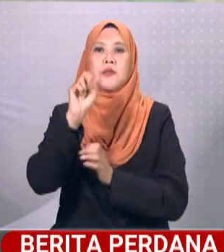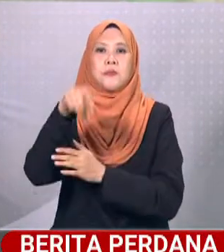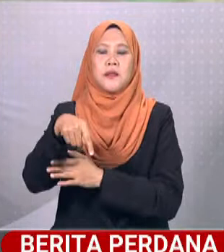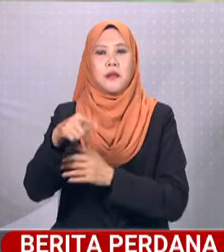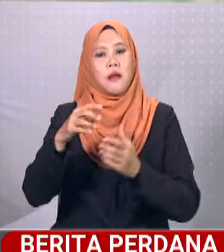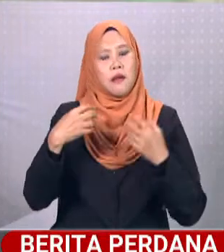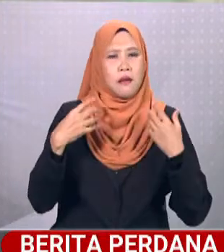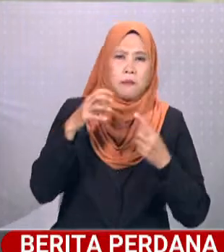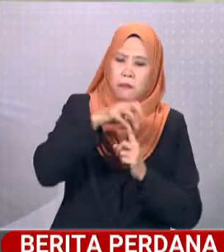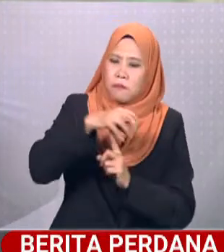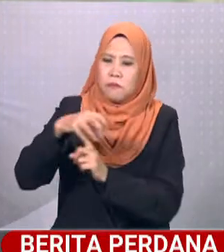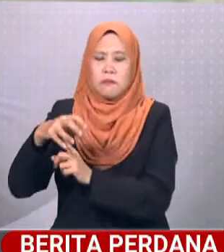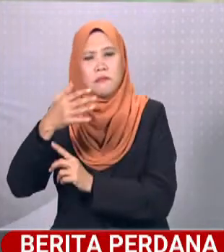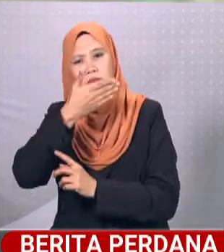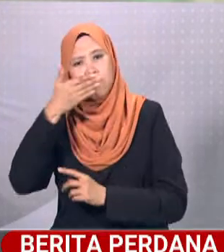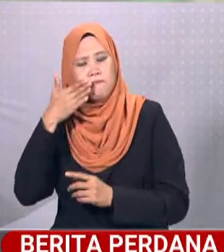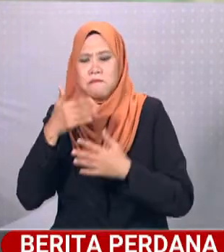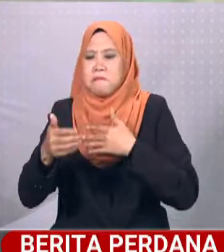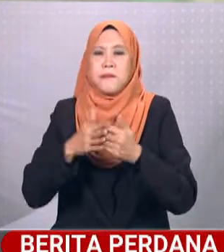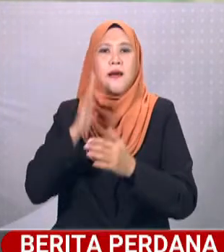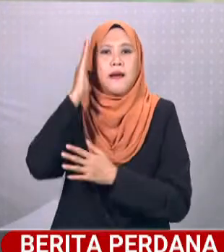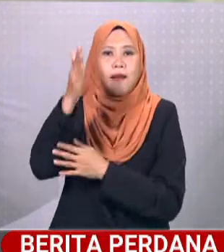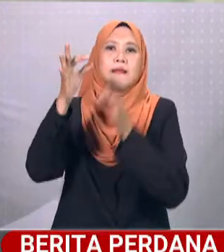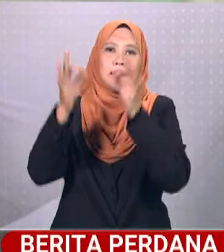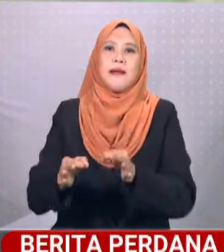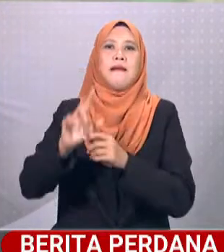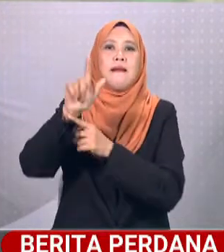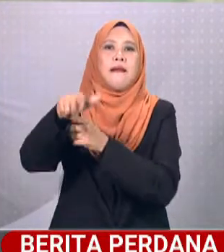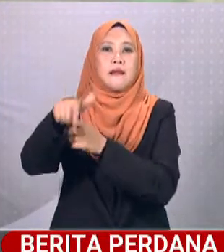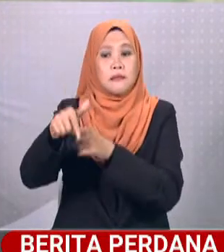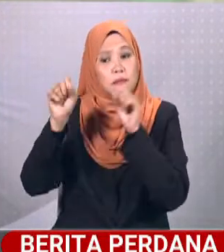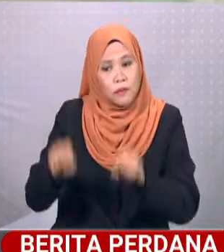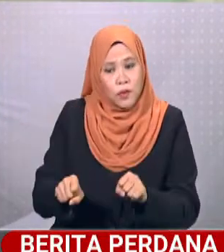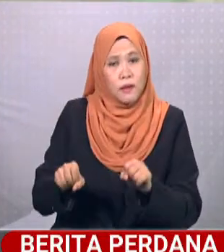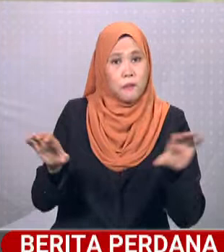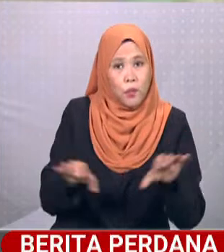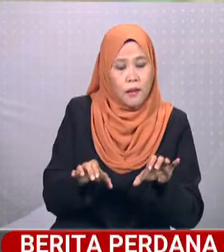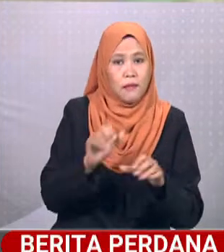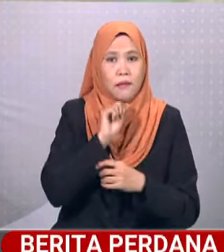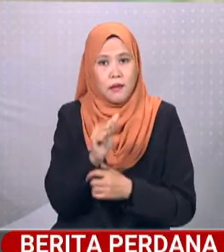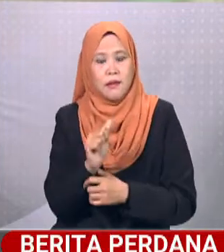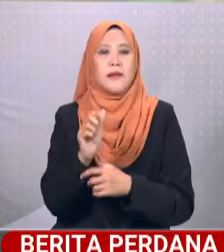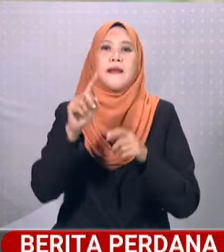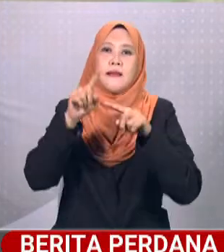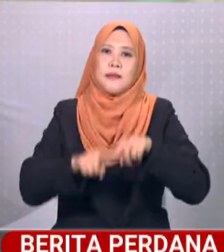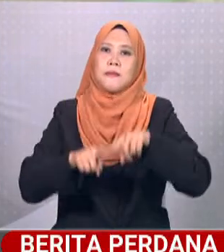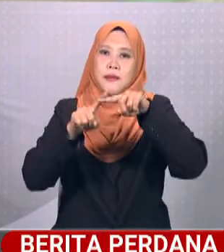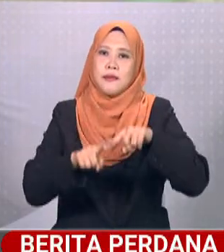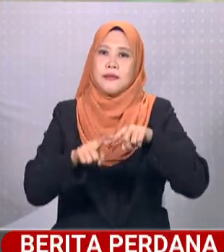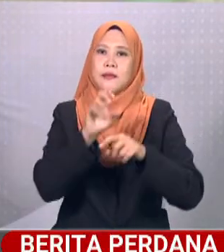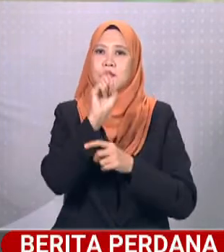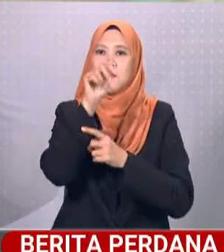dan sebagainya akan ditentukan selepas ini, sama ada boleh dilaksanakan ataupun dilaksanakan dengan SOP-SOP yang